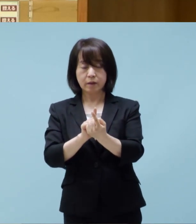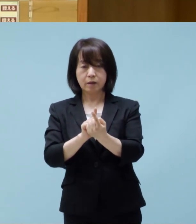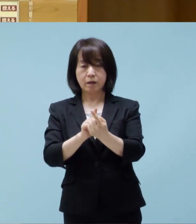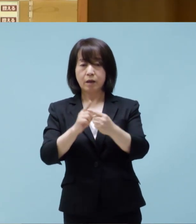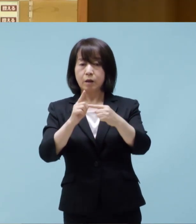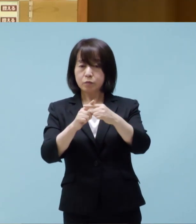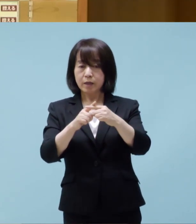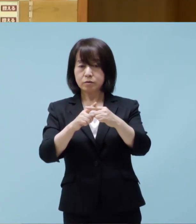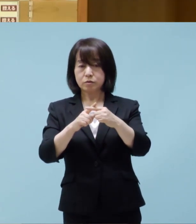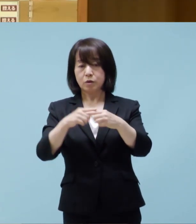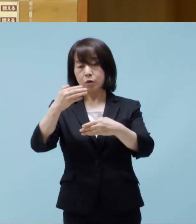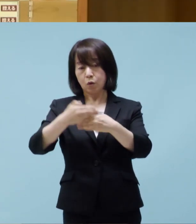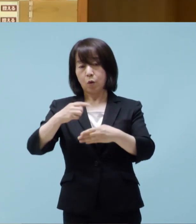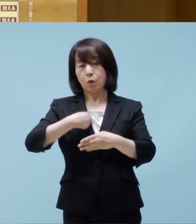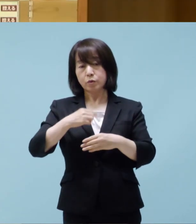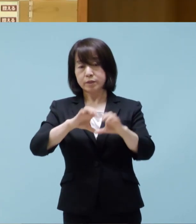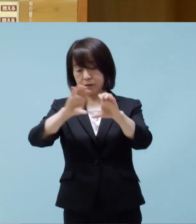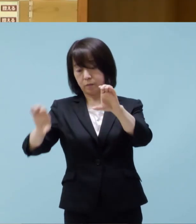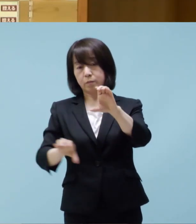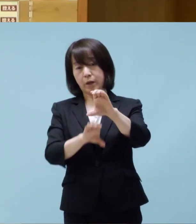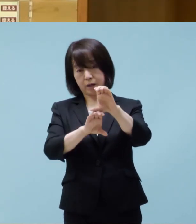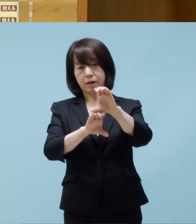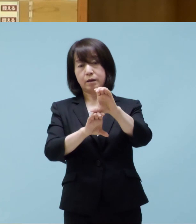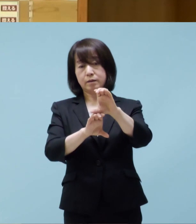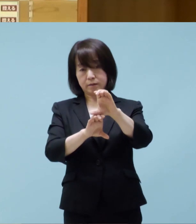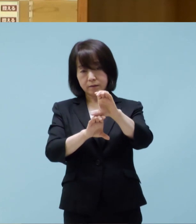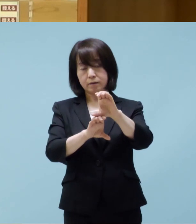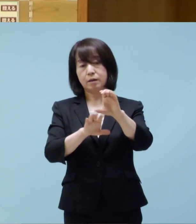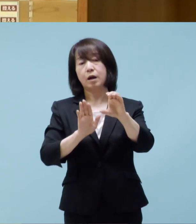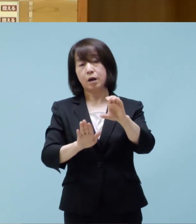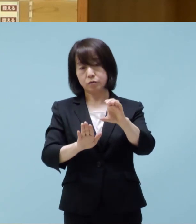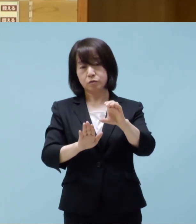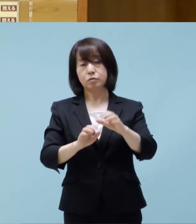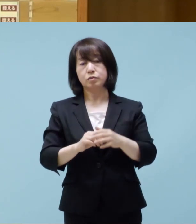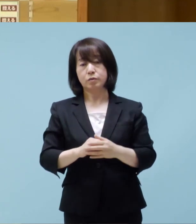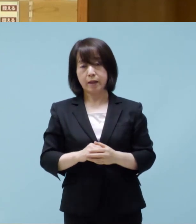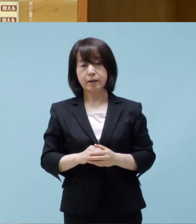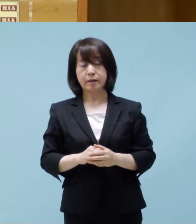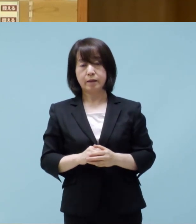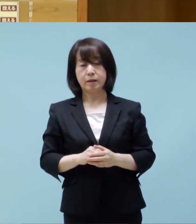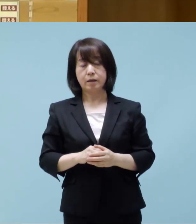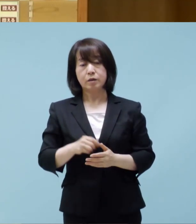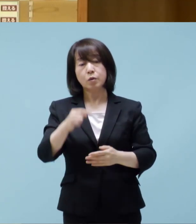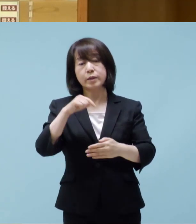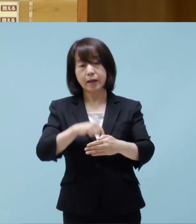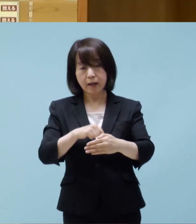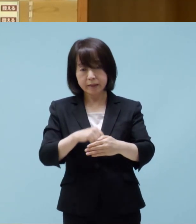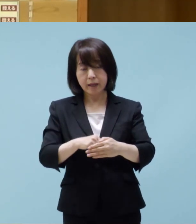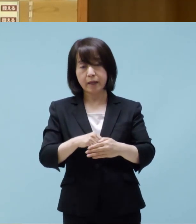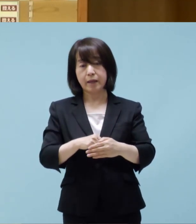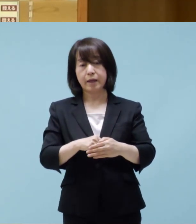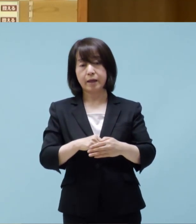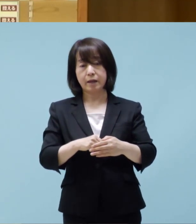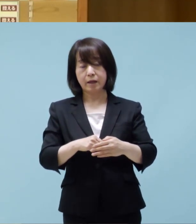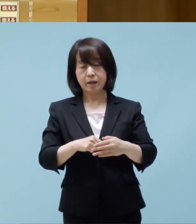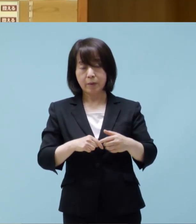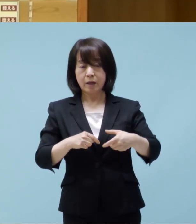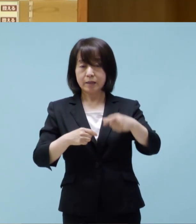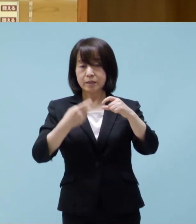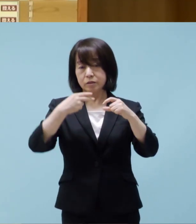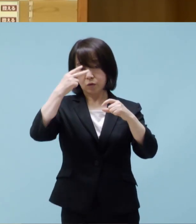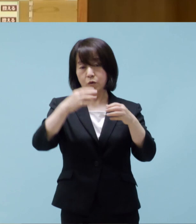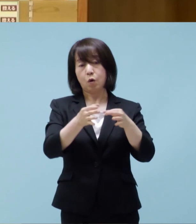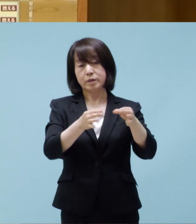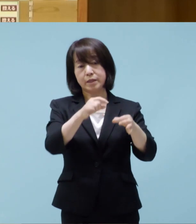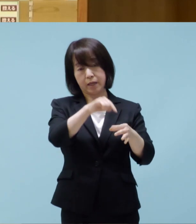ですね、こう加える部分もありますので、まあ、こういった中で飲食店などのご協力もいただきながらですね、